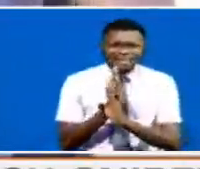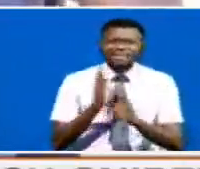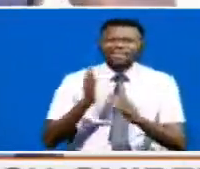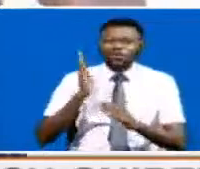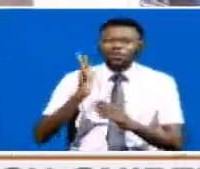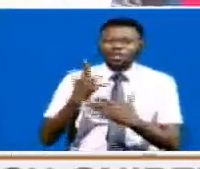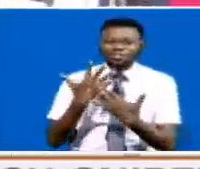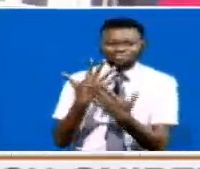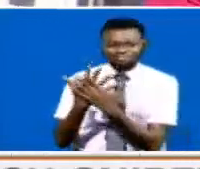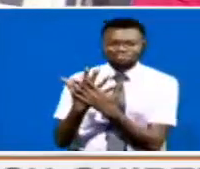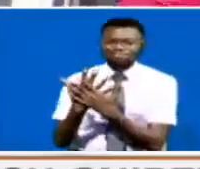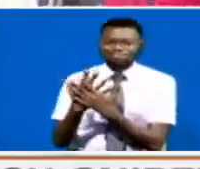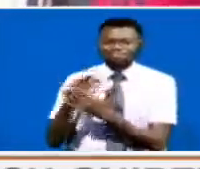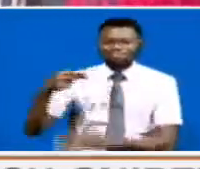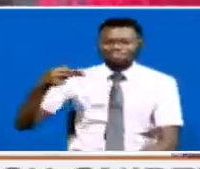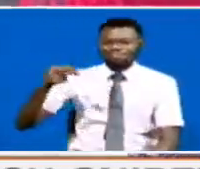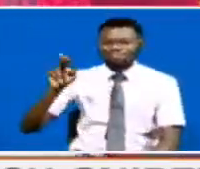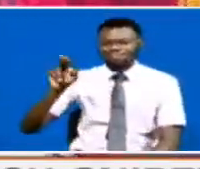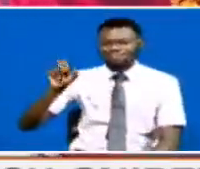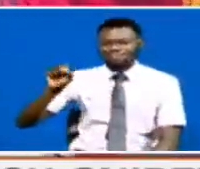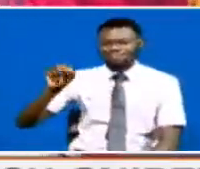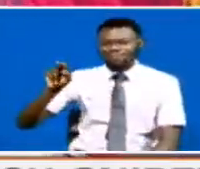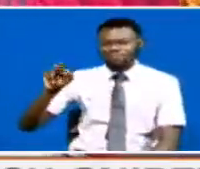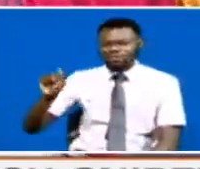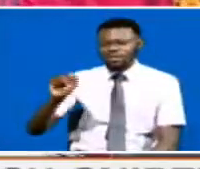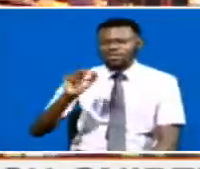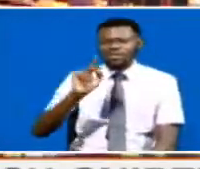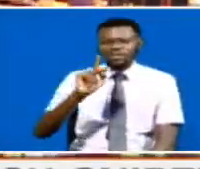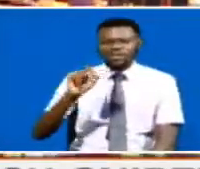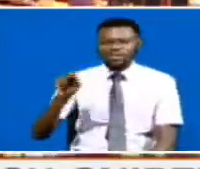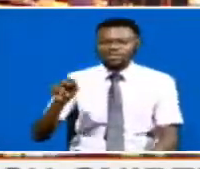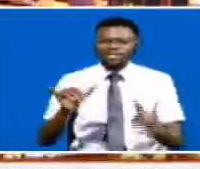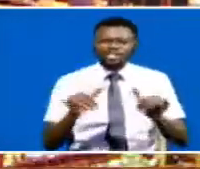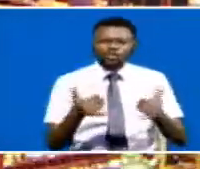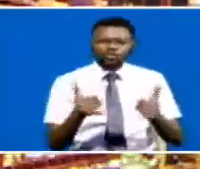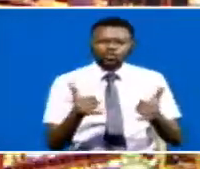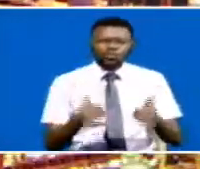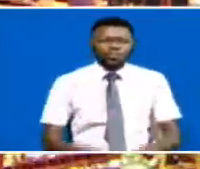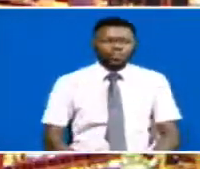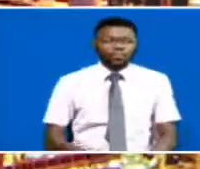hawajawakamata. Husna Muhammad, KTN News. Rais William Ruto.